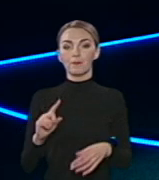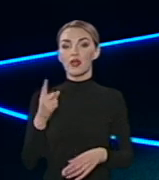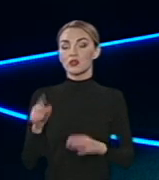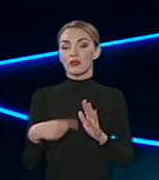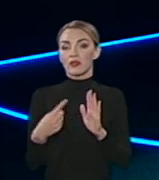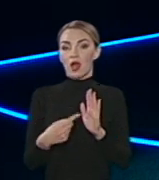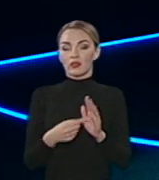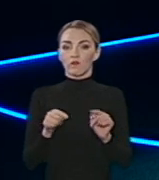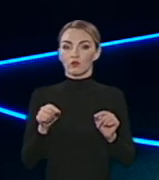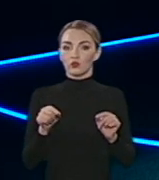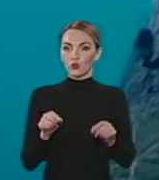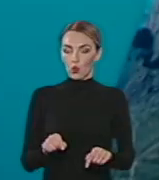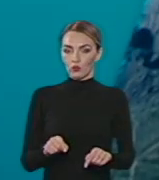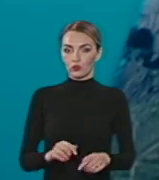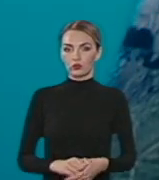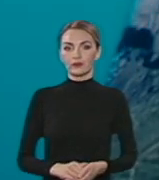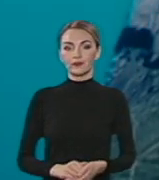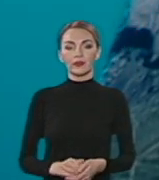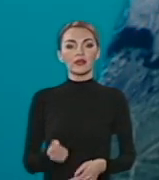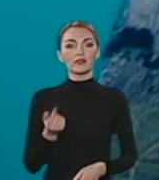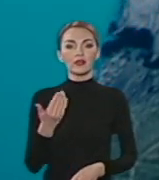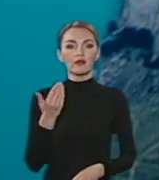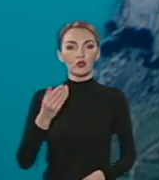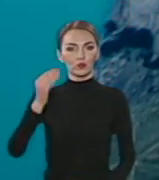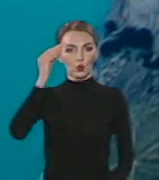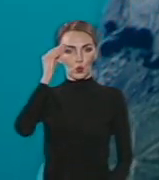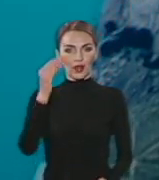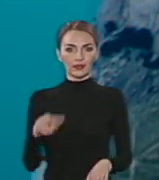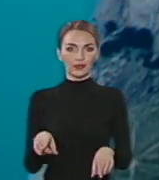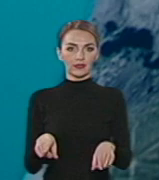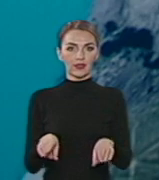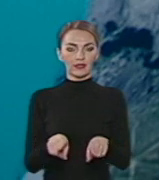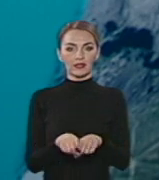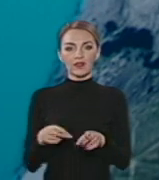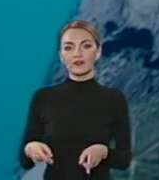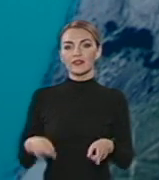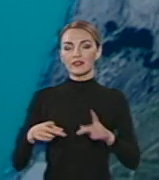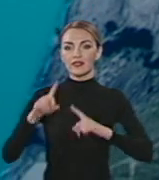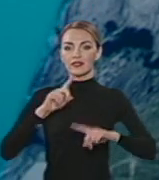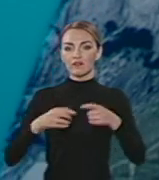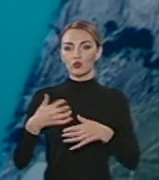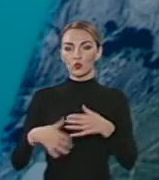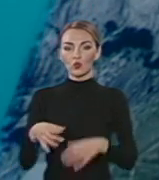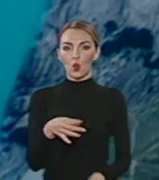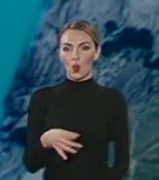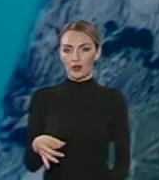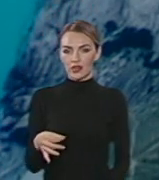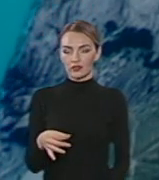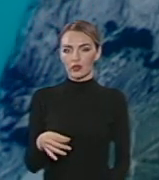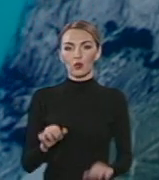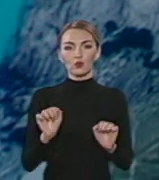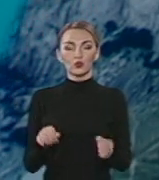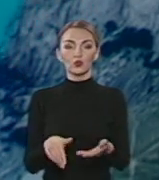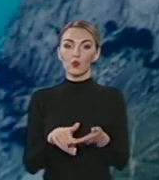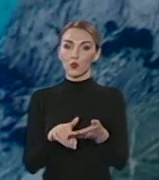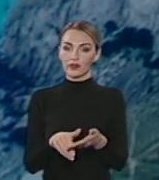питання полягає в тому, наскільки, на ваш погляд, отакі виїзні засідання в Херсонську область може